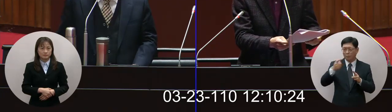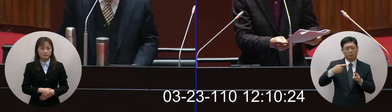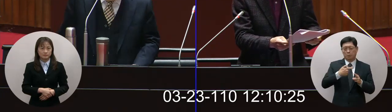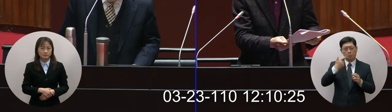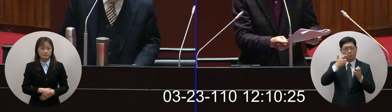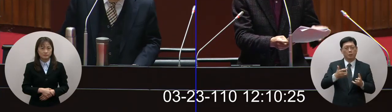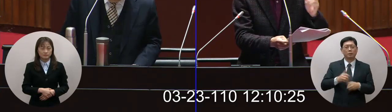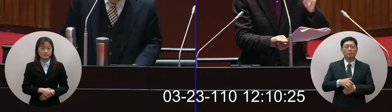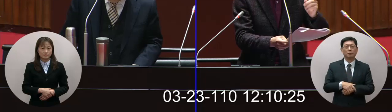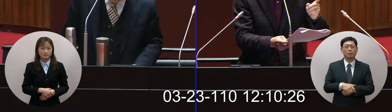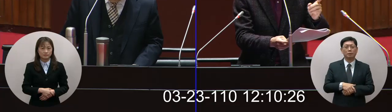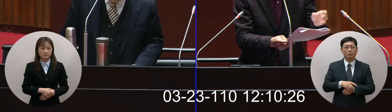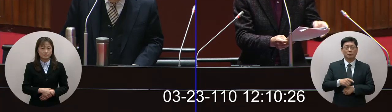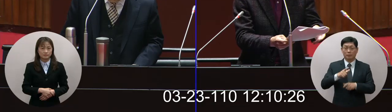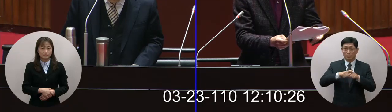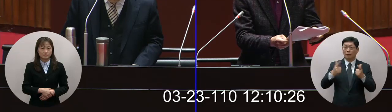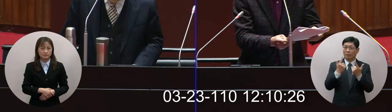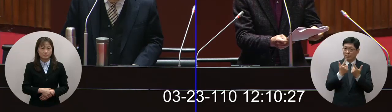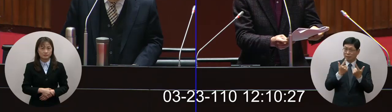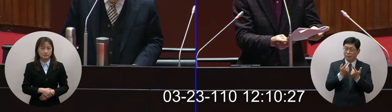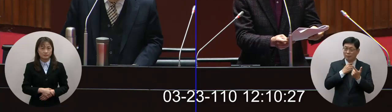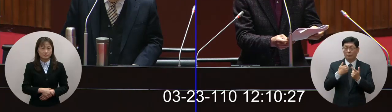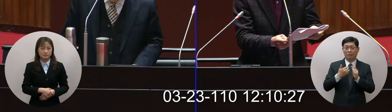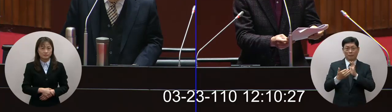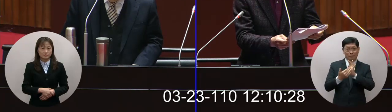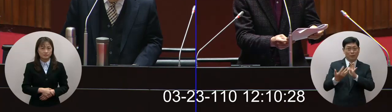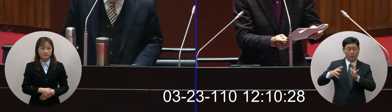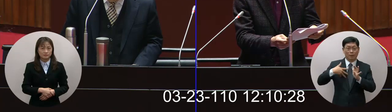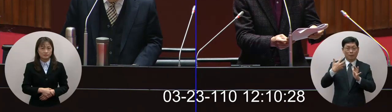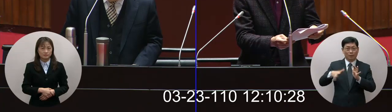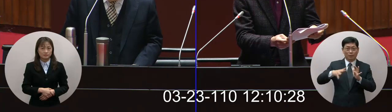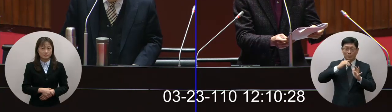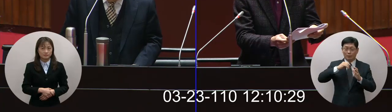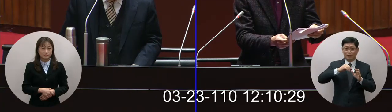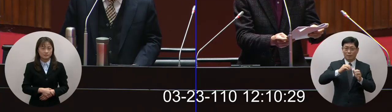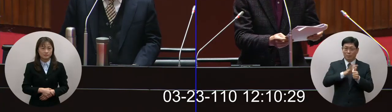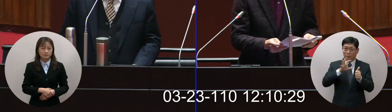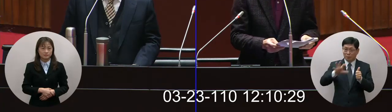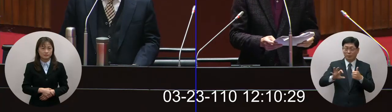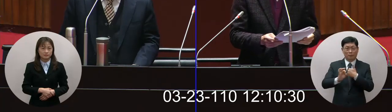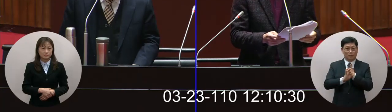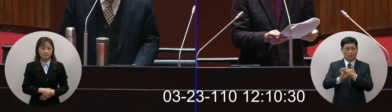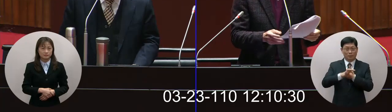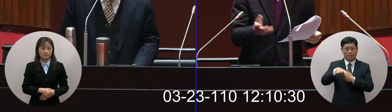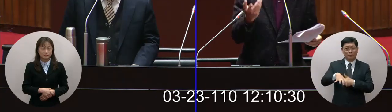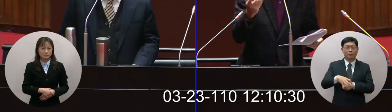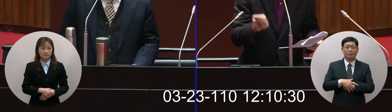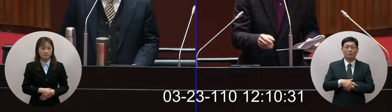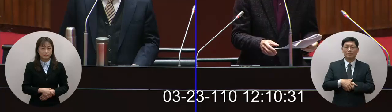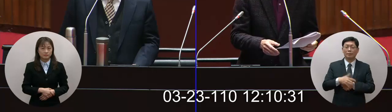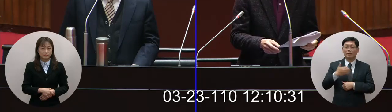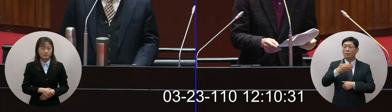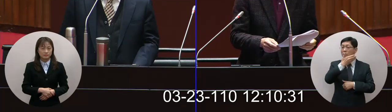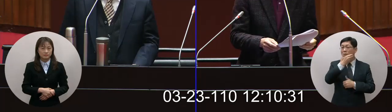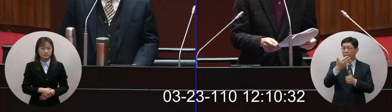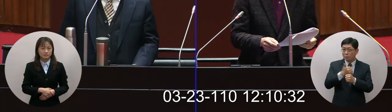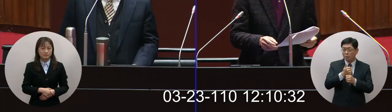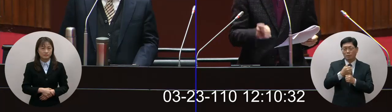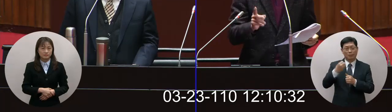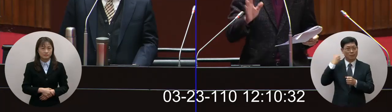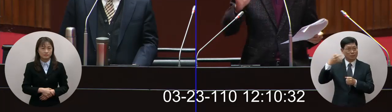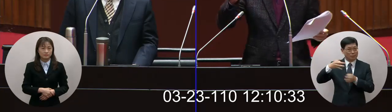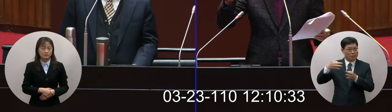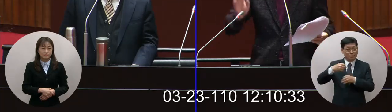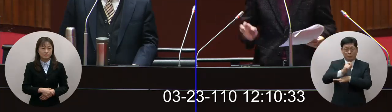很注意的哈。它叫大台北防洪水工模型试验场域啊，就水利署的新店办公室